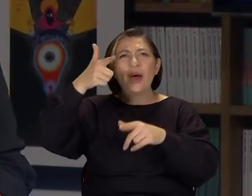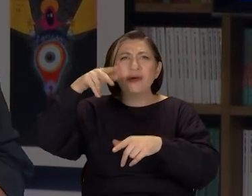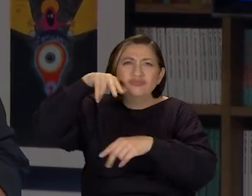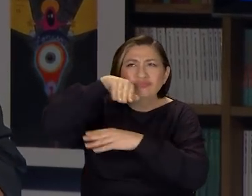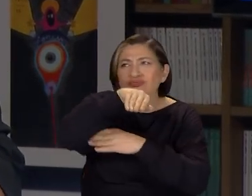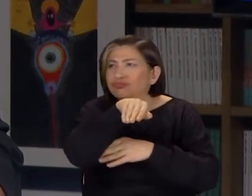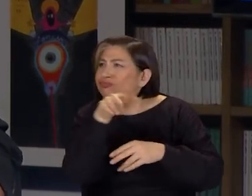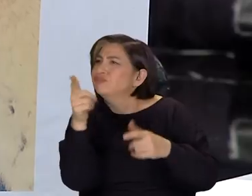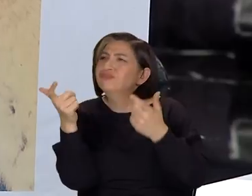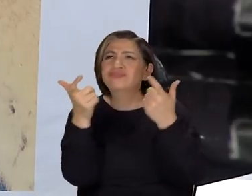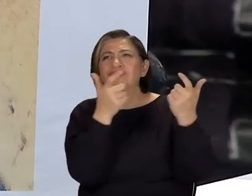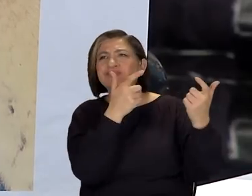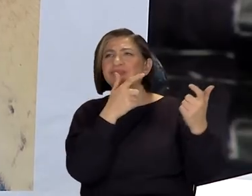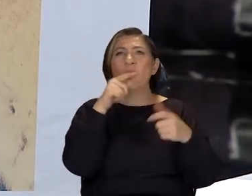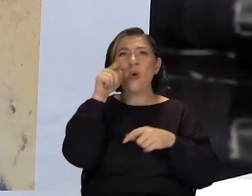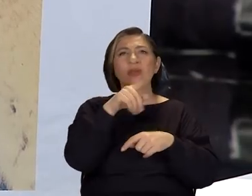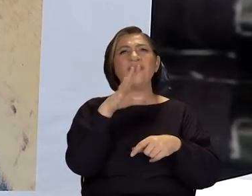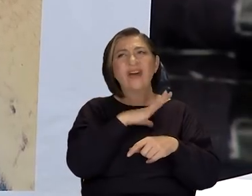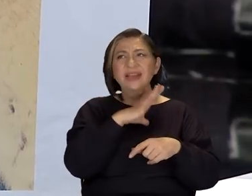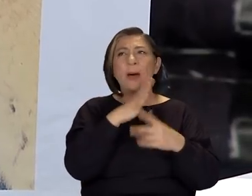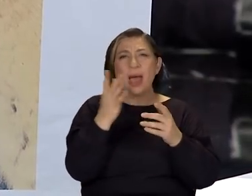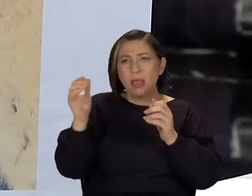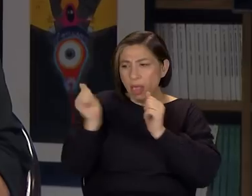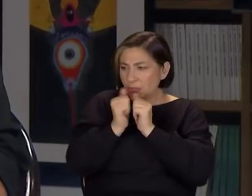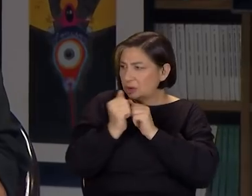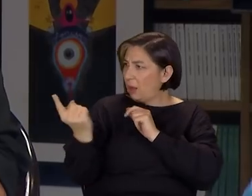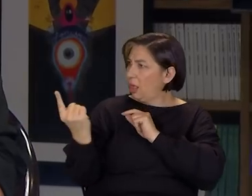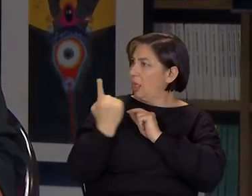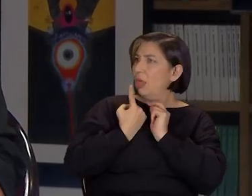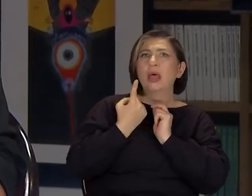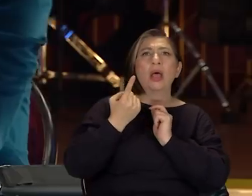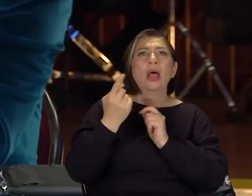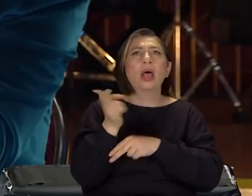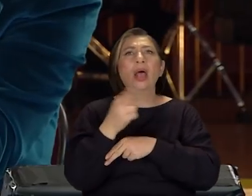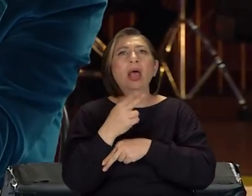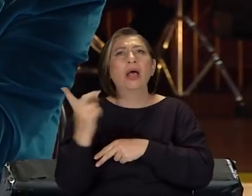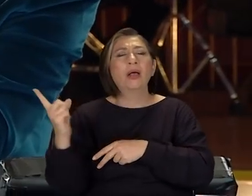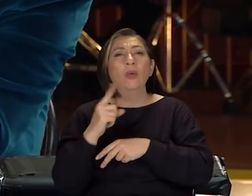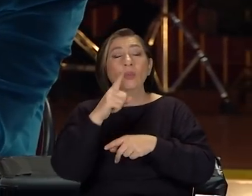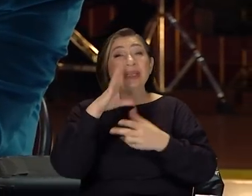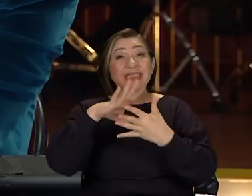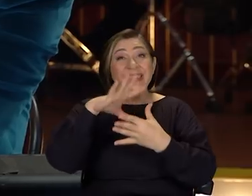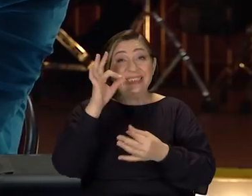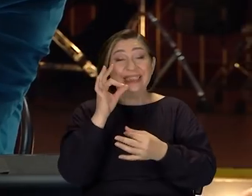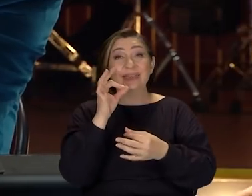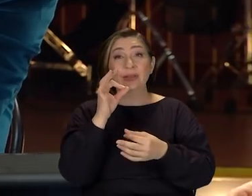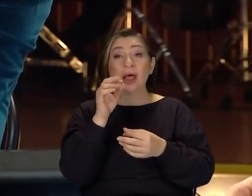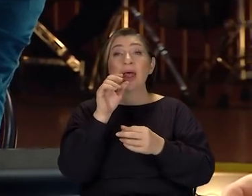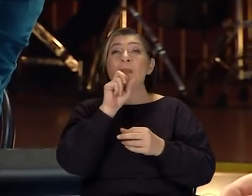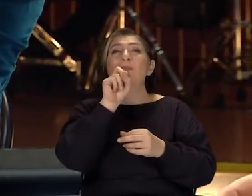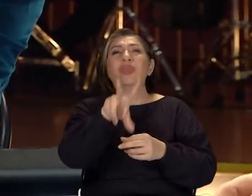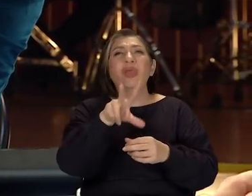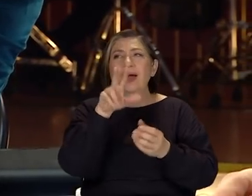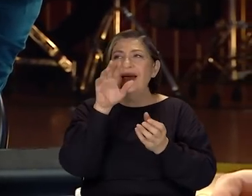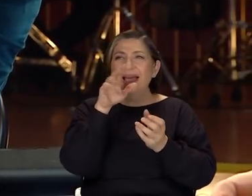filan. Vallahi yani Allah. Orada vardı ama bir yanımıza geldiler yani sağ olsunlar. Ama bu benim yani bir insanın lama ile kurduğu